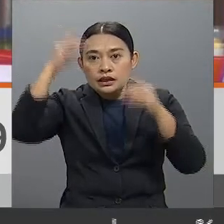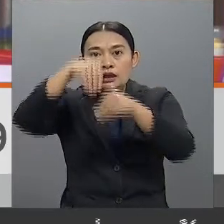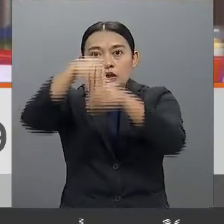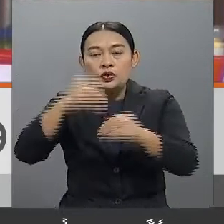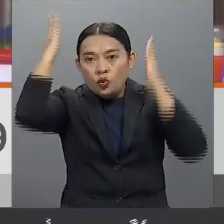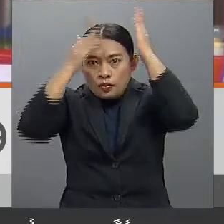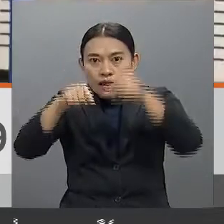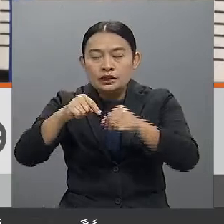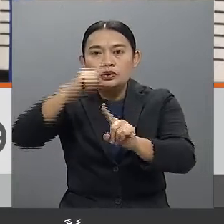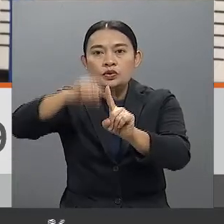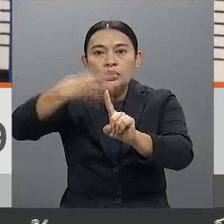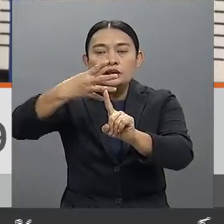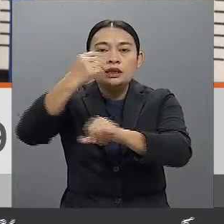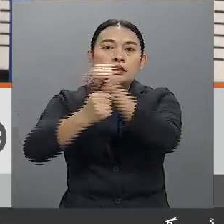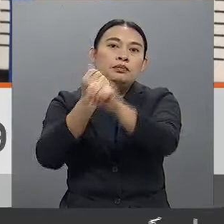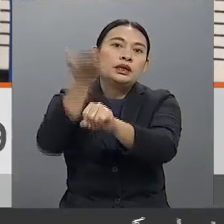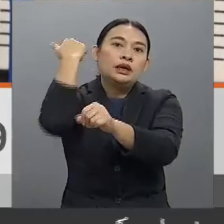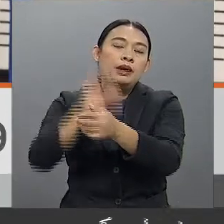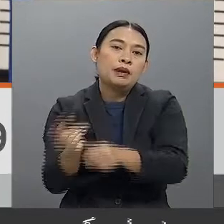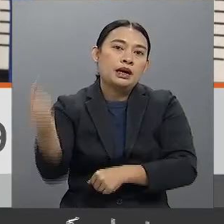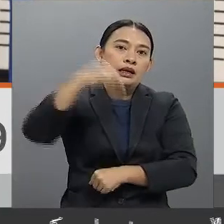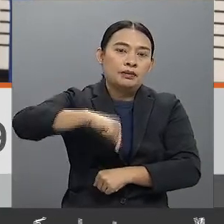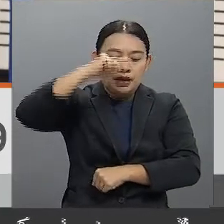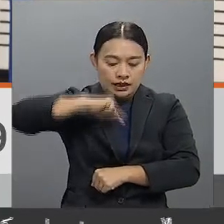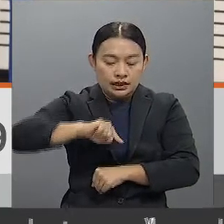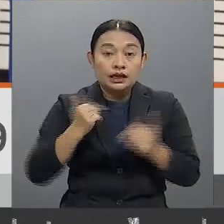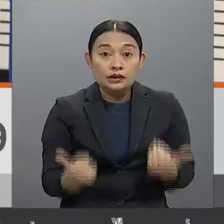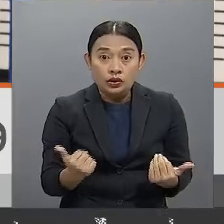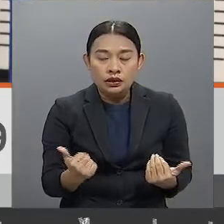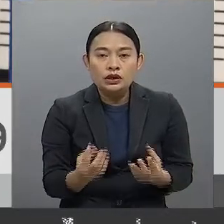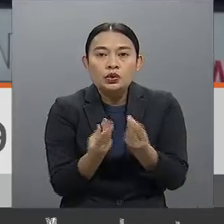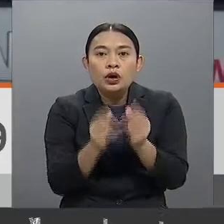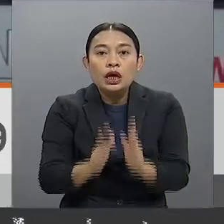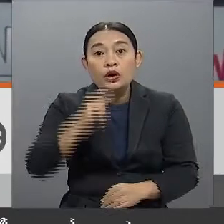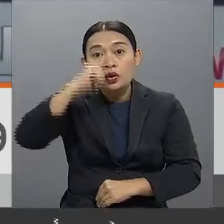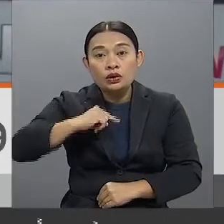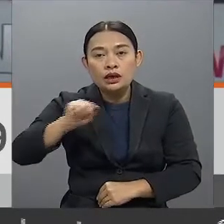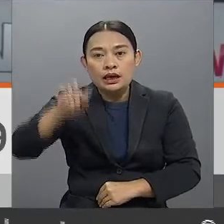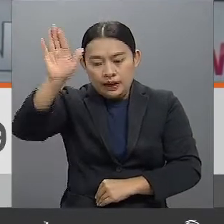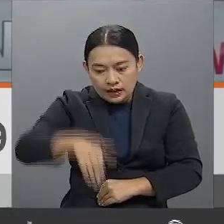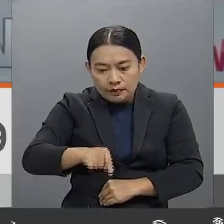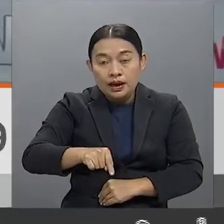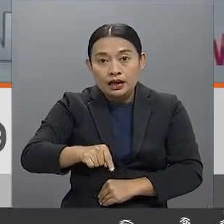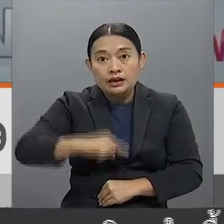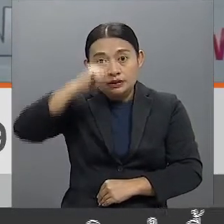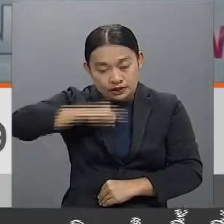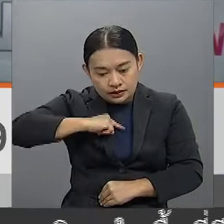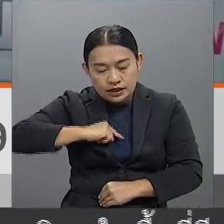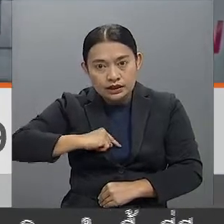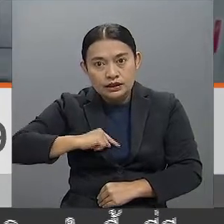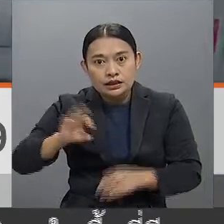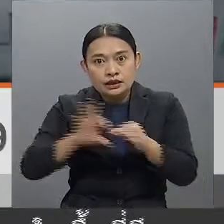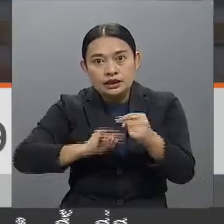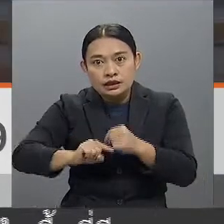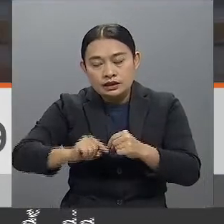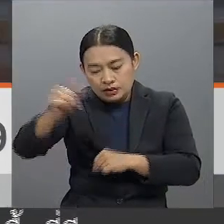นปีที่ผ่านมาจนถึงปัจจุบันมีตัเรกคนไทยเดนทางกลบประเทศผ่านช่องทางตรวจคนเข้าเมืองสะดาวกวา 150,000